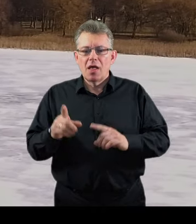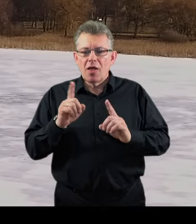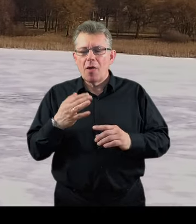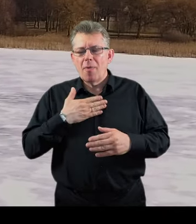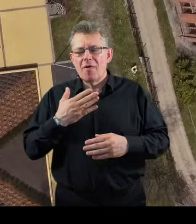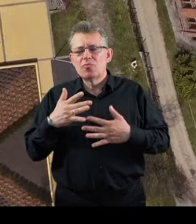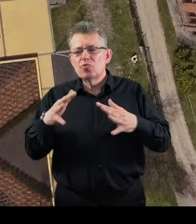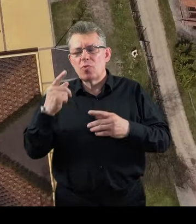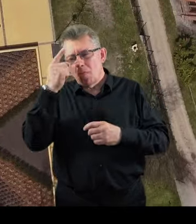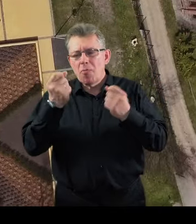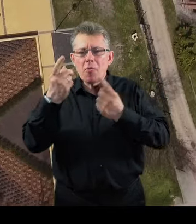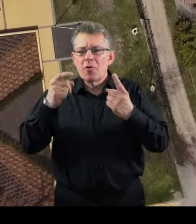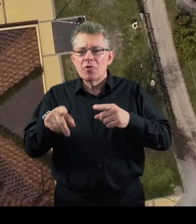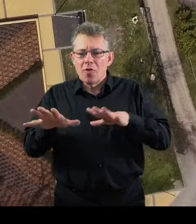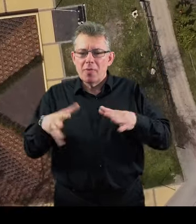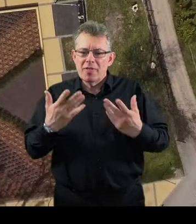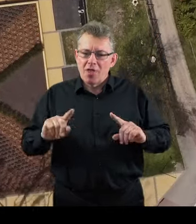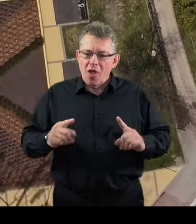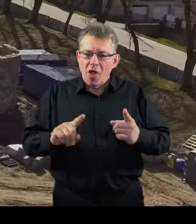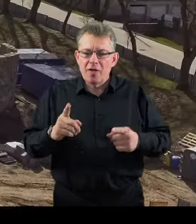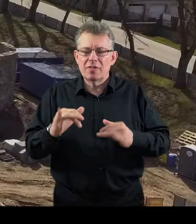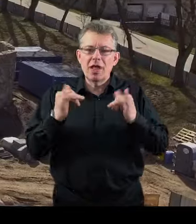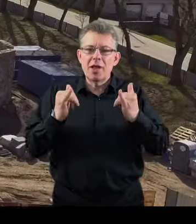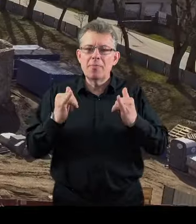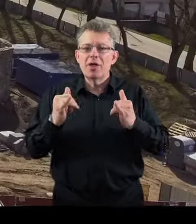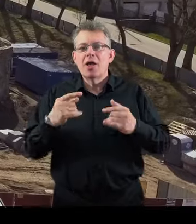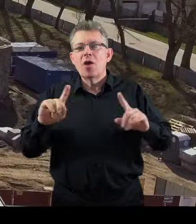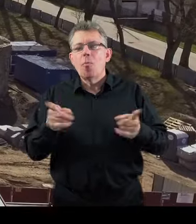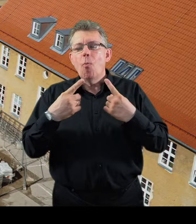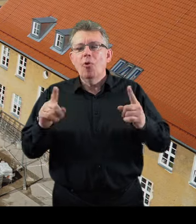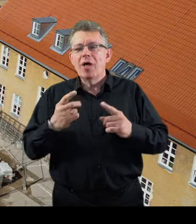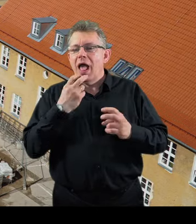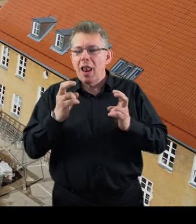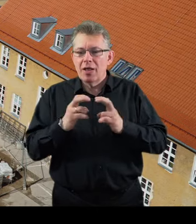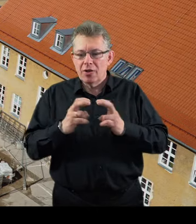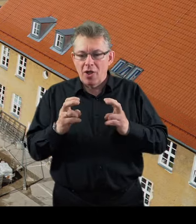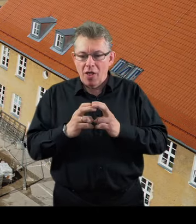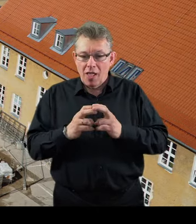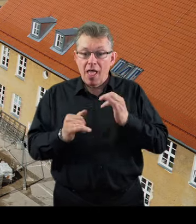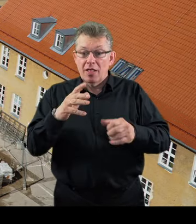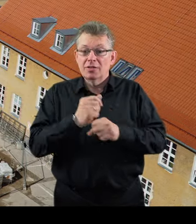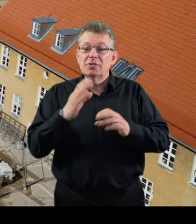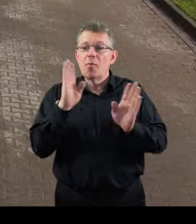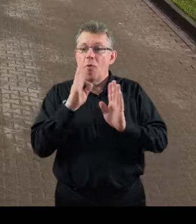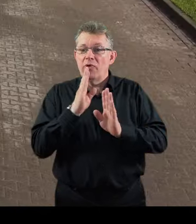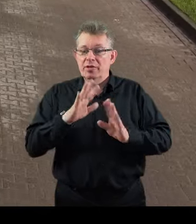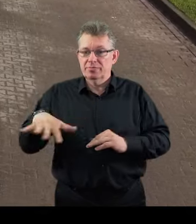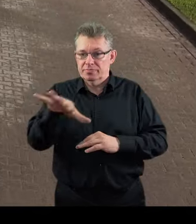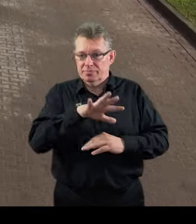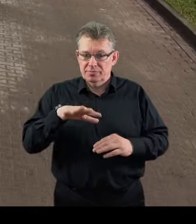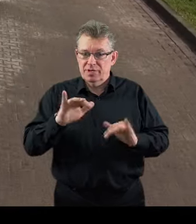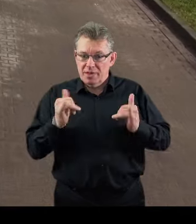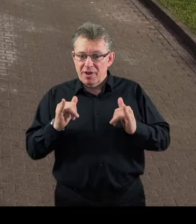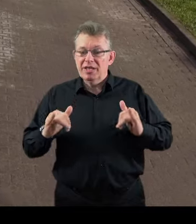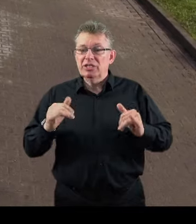Mam naprawdę wiele pomysłów na to miejsce. Chciałbym zorganizować tam imprezę z muzyką elektroniczną. Jeśli chodzi o plenerową imprezę,